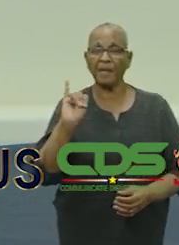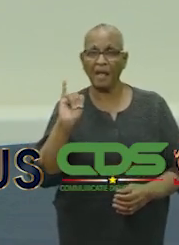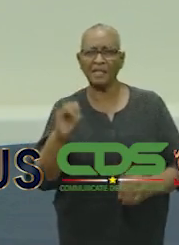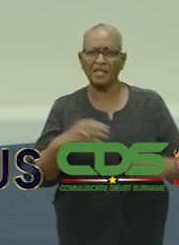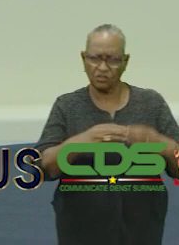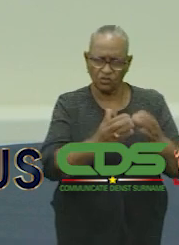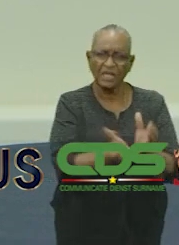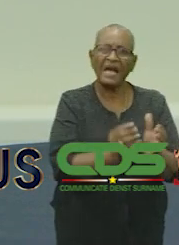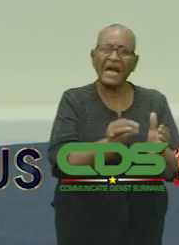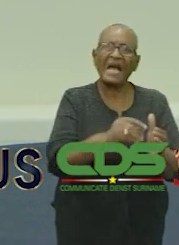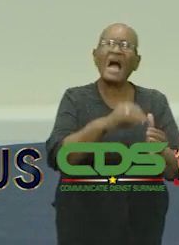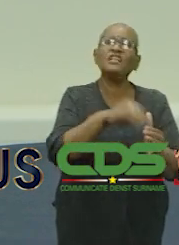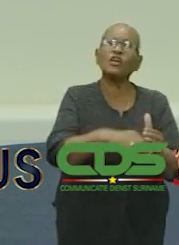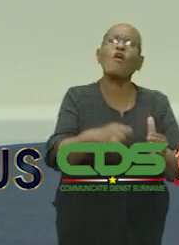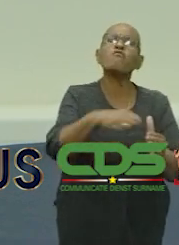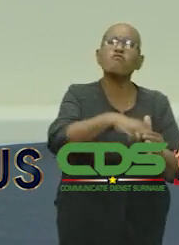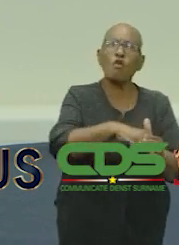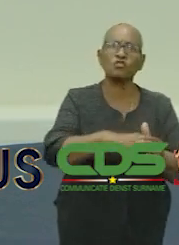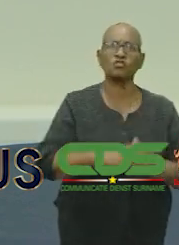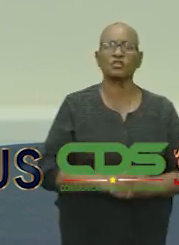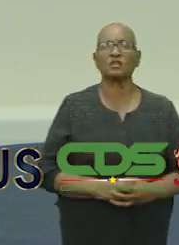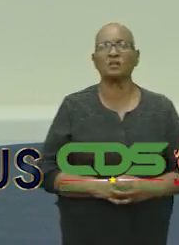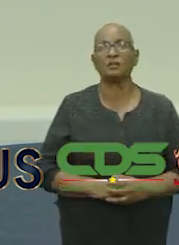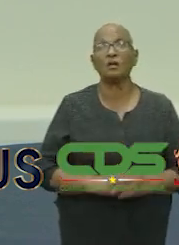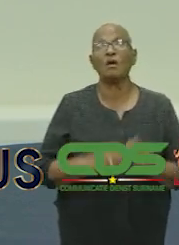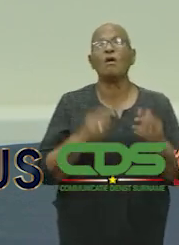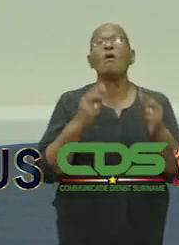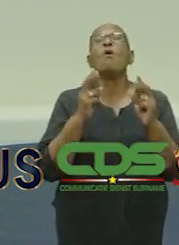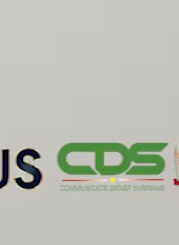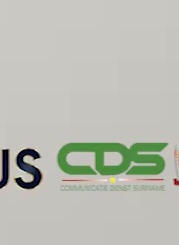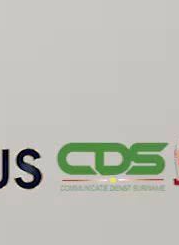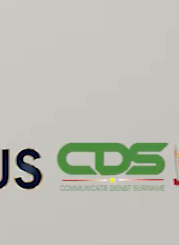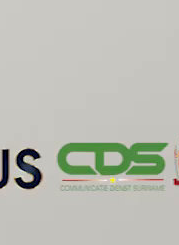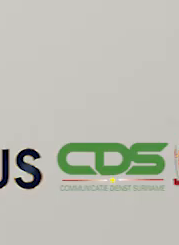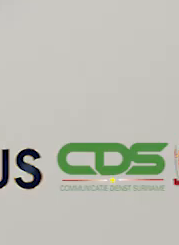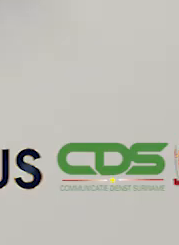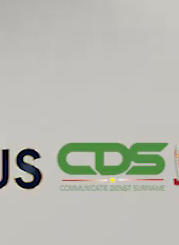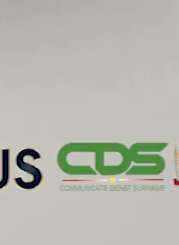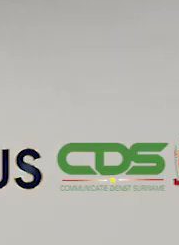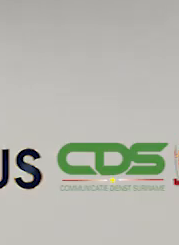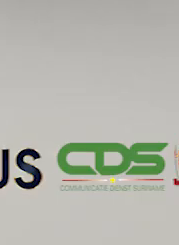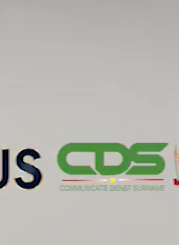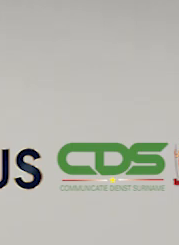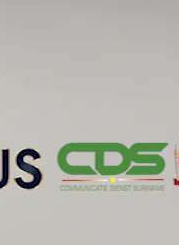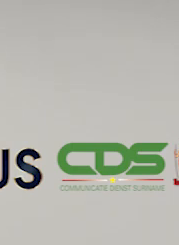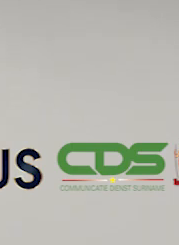gegeven. En we hopen dit project binnen 10 maanden afgerond te hebben.